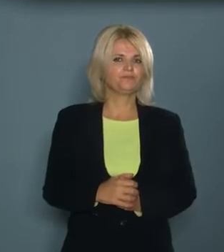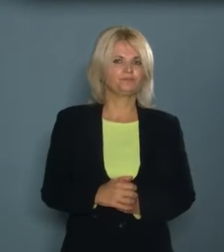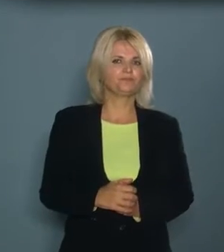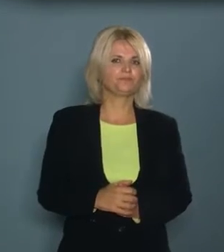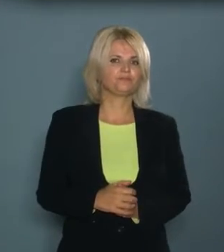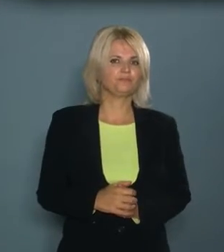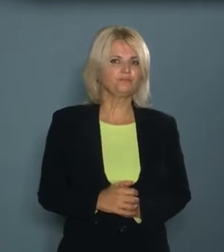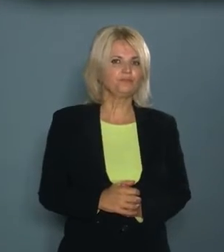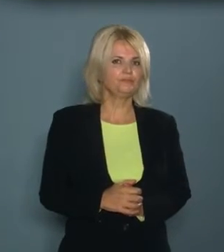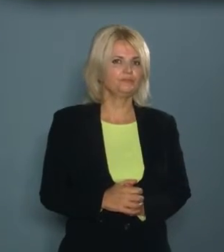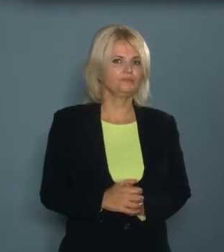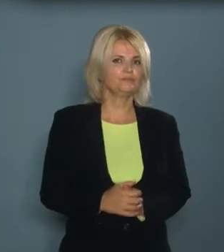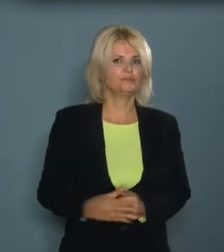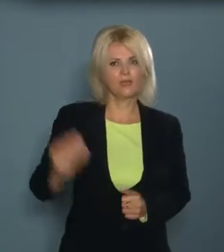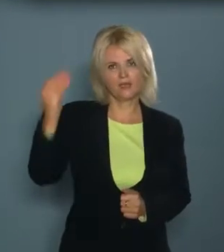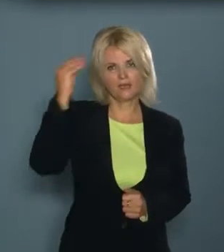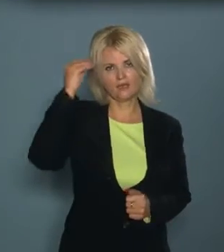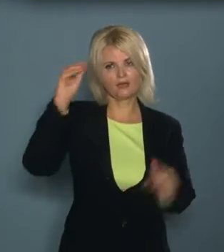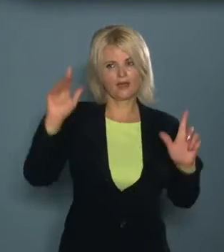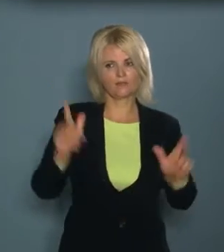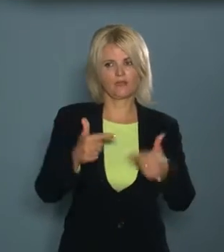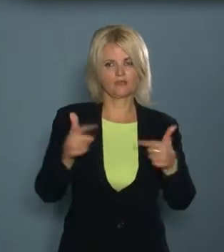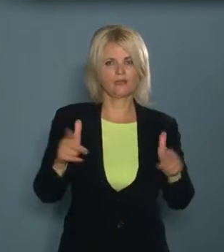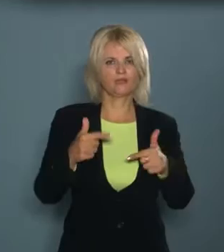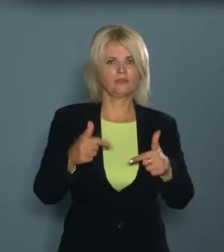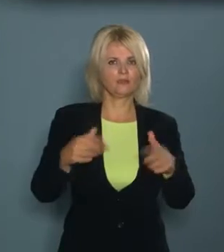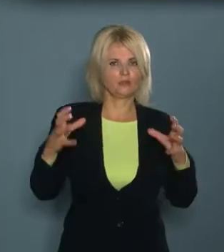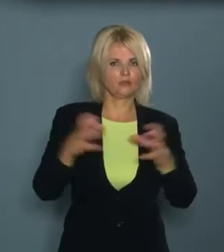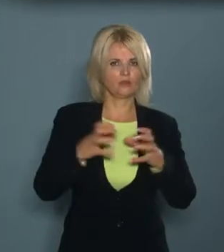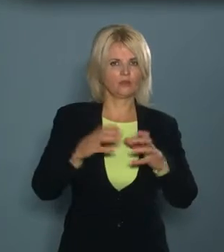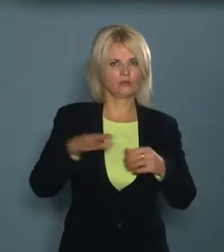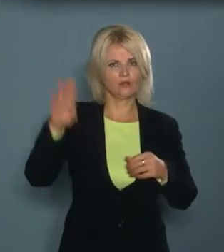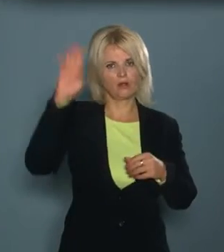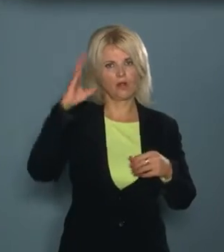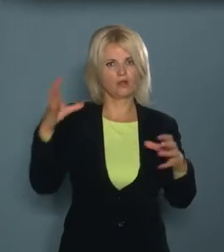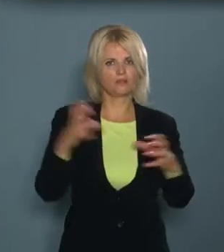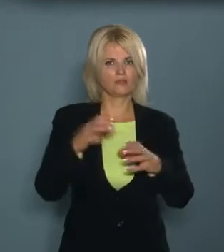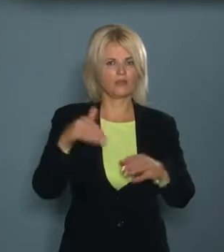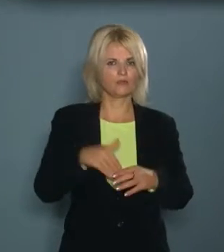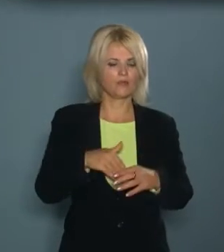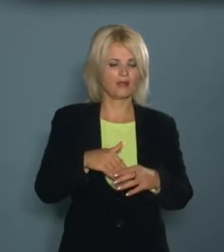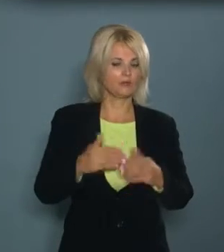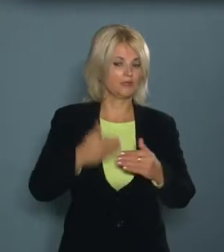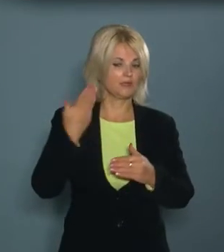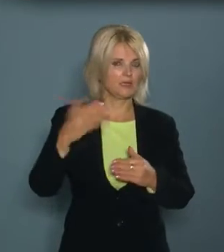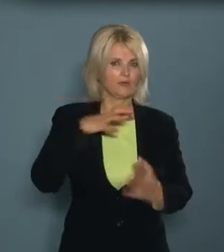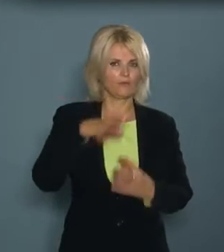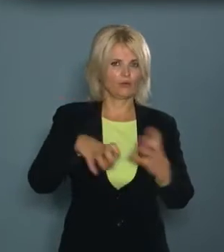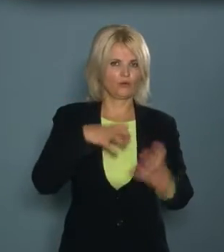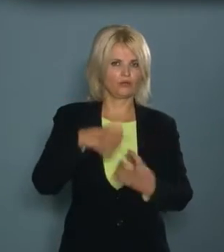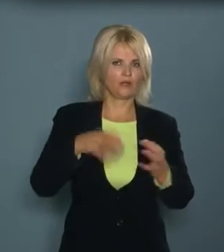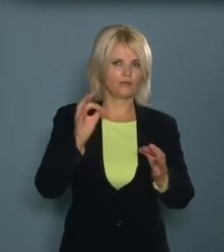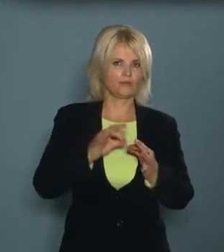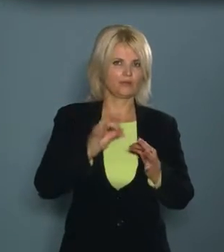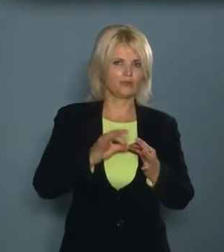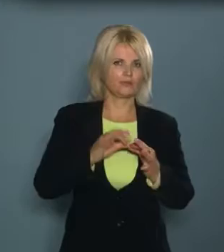Ami értelmezhetetlen néha, és az alakulatok laktanyákon belül magukra maradtak, miközben kint heves forradalmi események